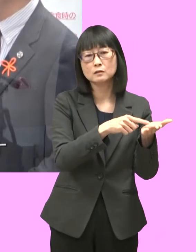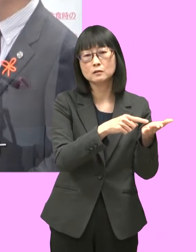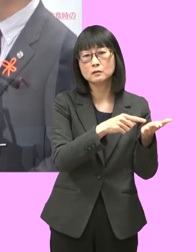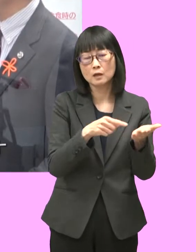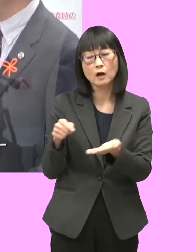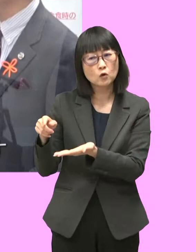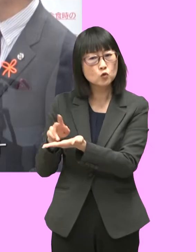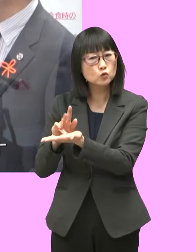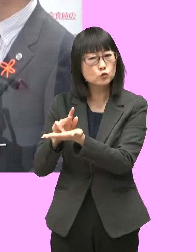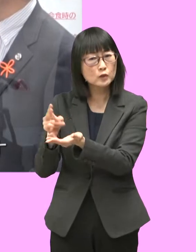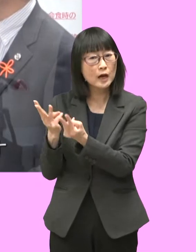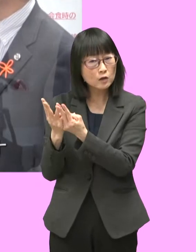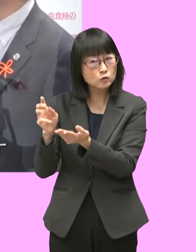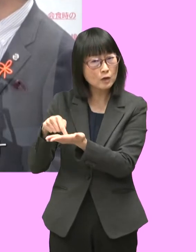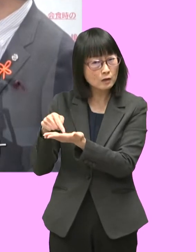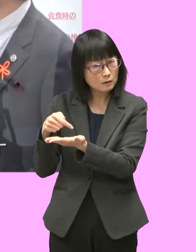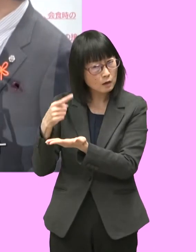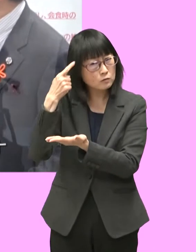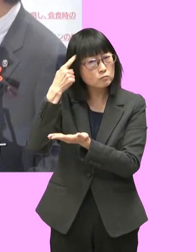でも、